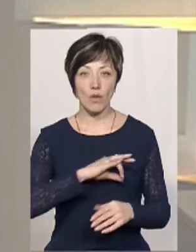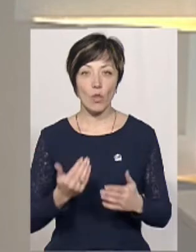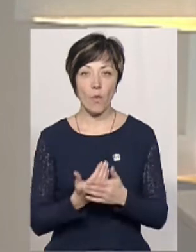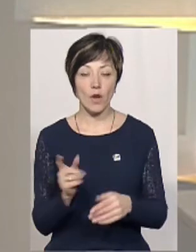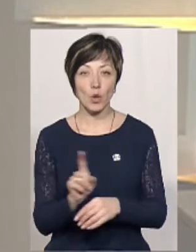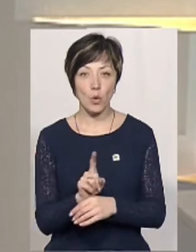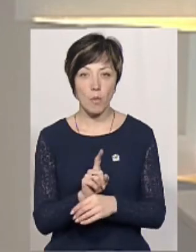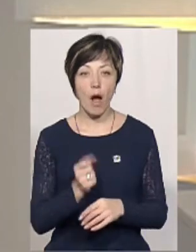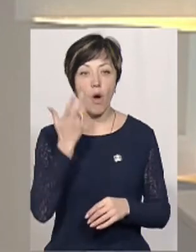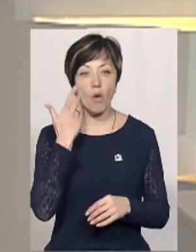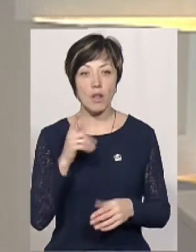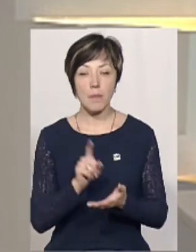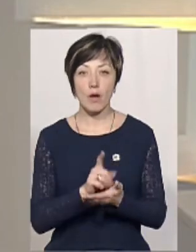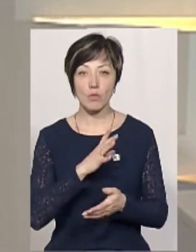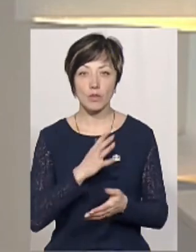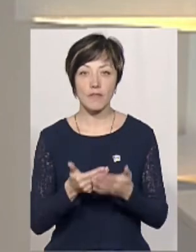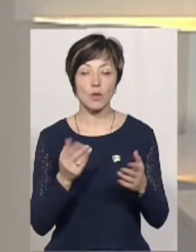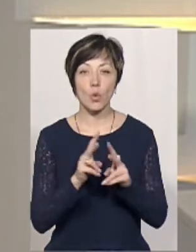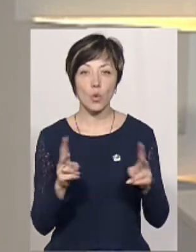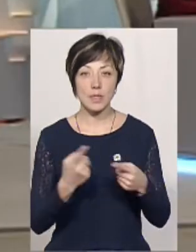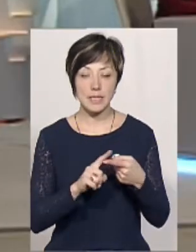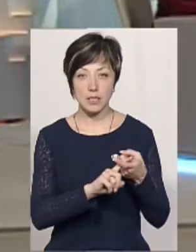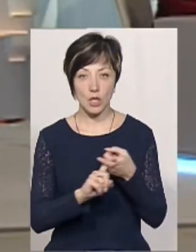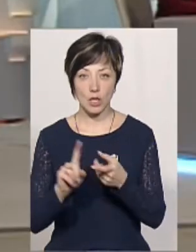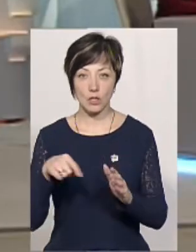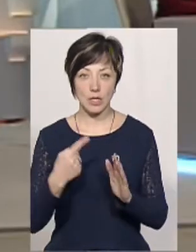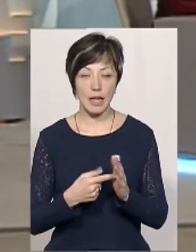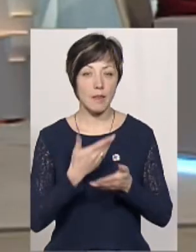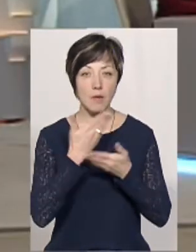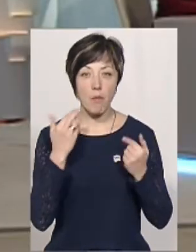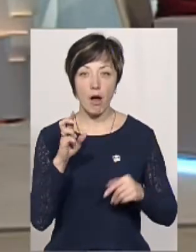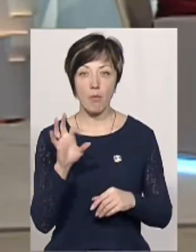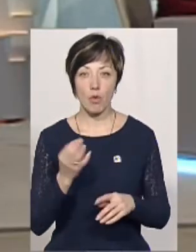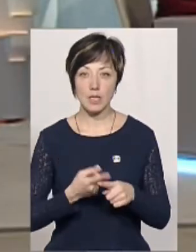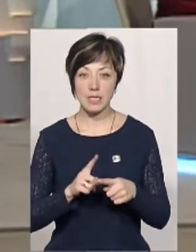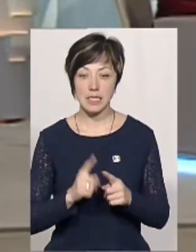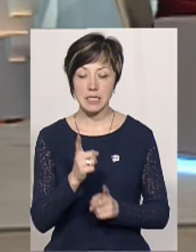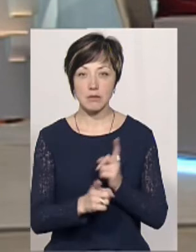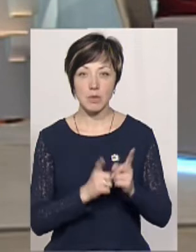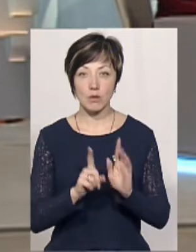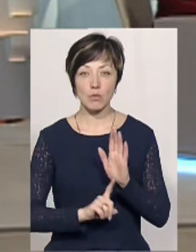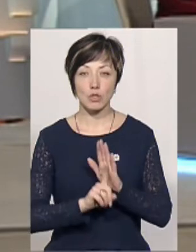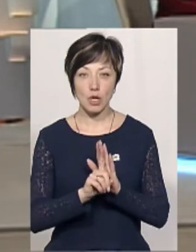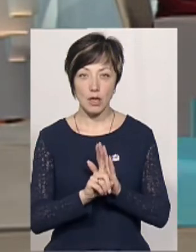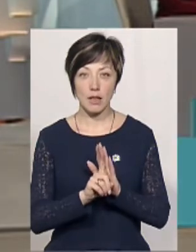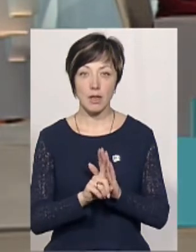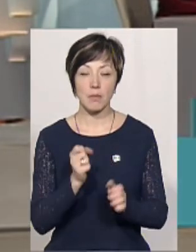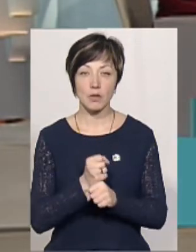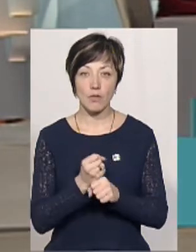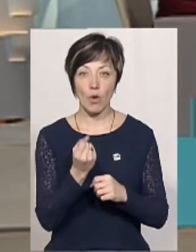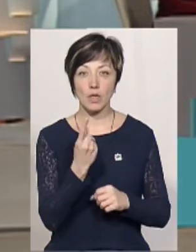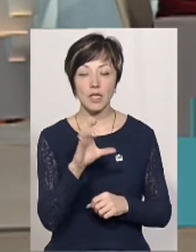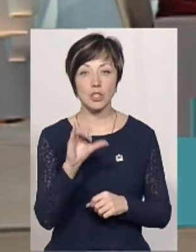нових норм. А коли вони мають бути і від кого це залежить? Немає, оскільки дані зміни набрали чинності